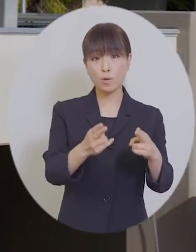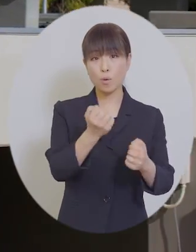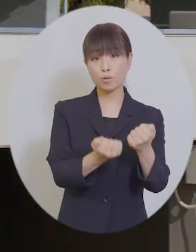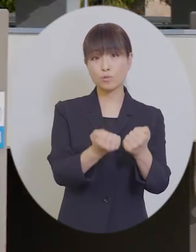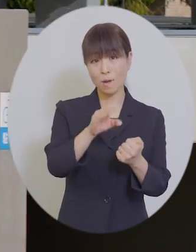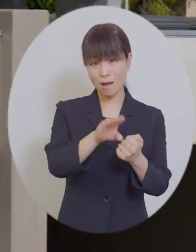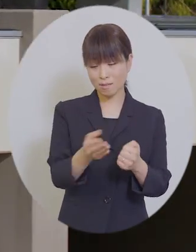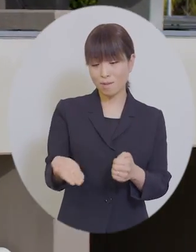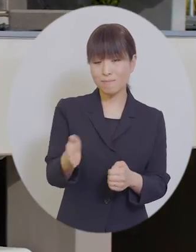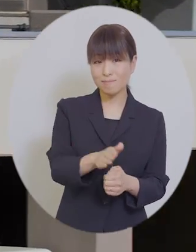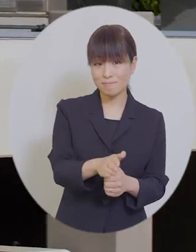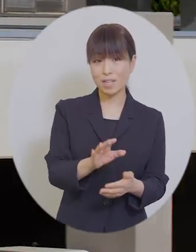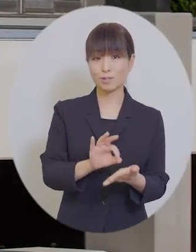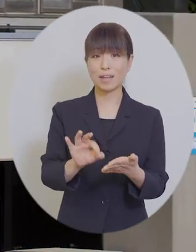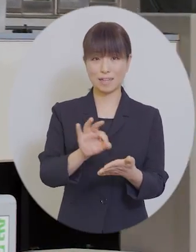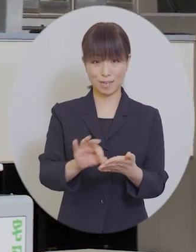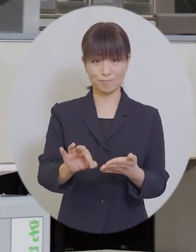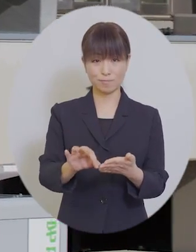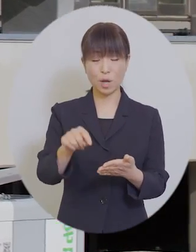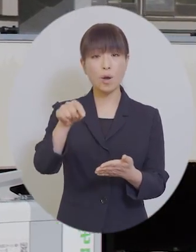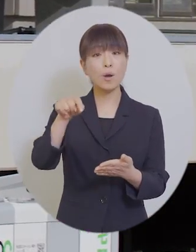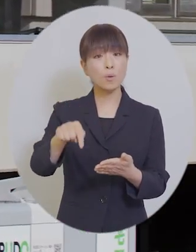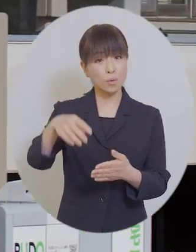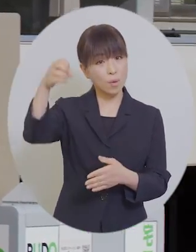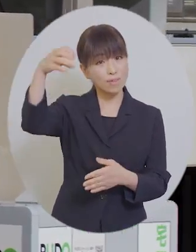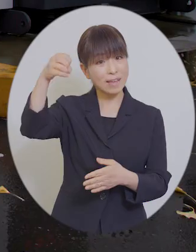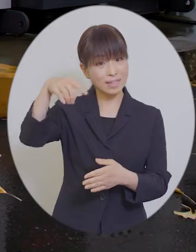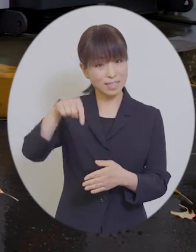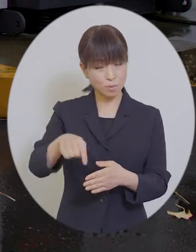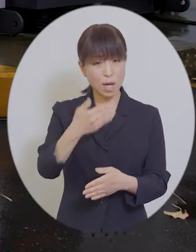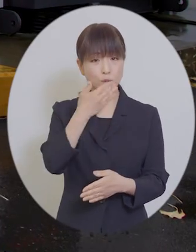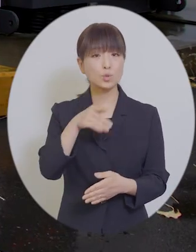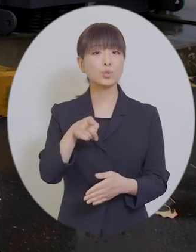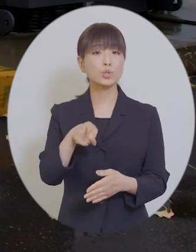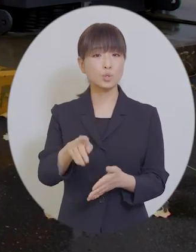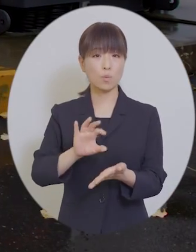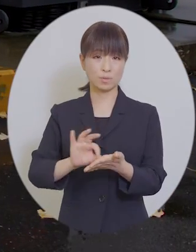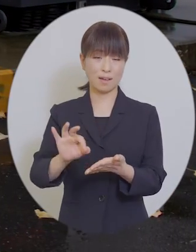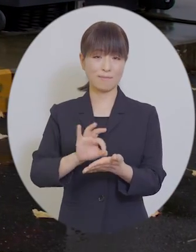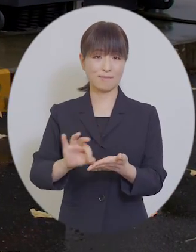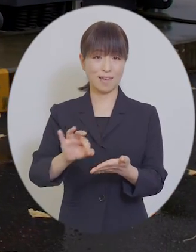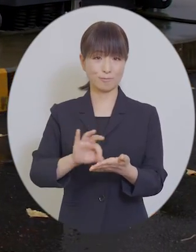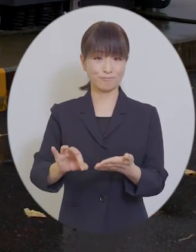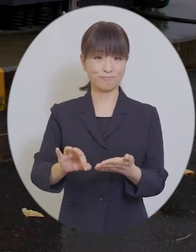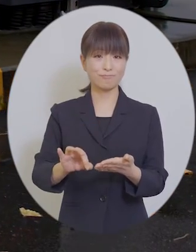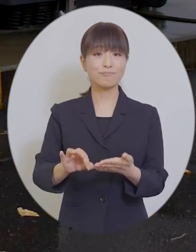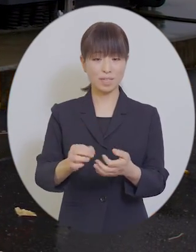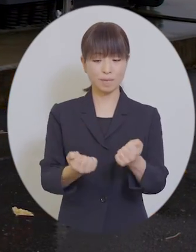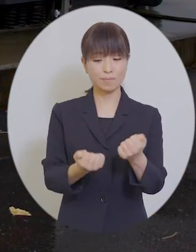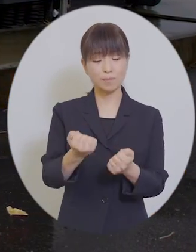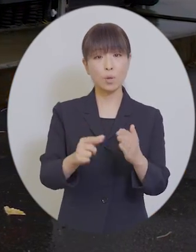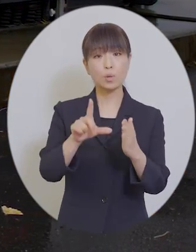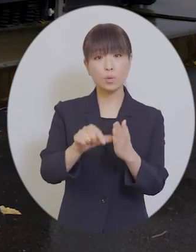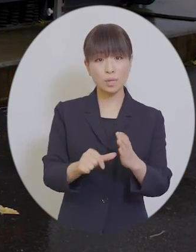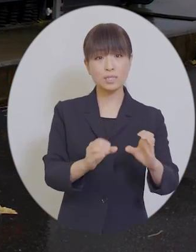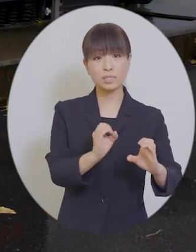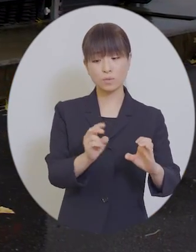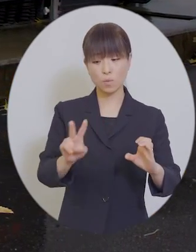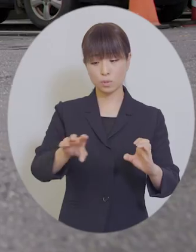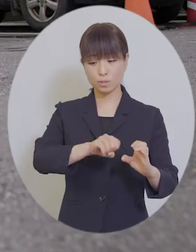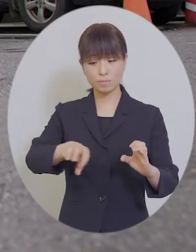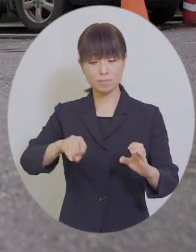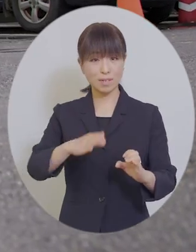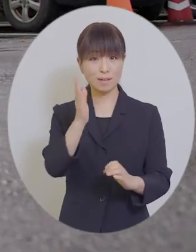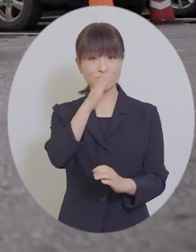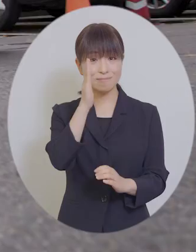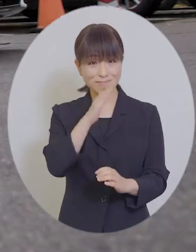。燃料電池自動車は水素を燃料とし、走行時に二酸化炭素を排